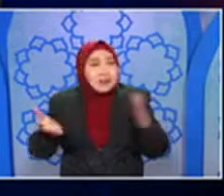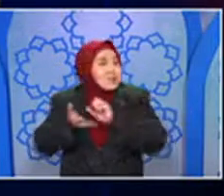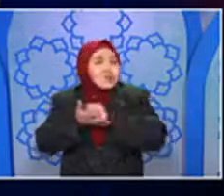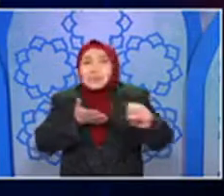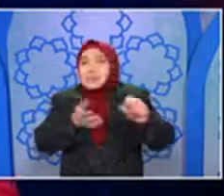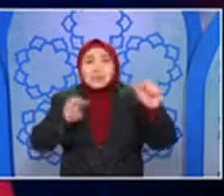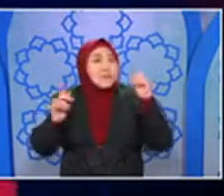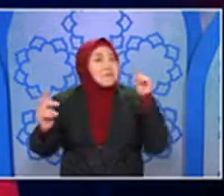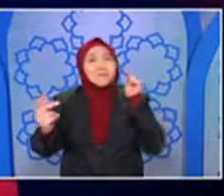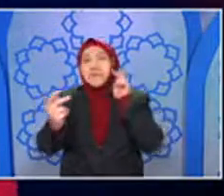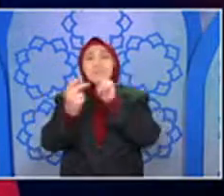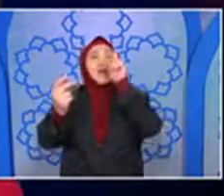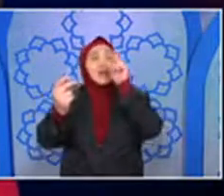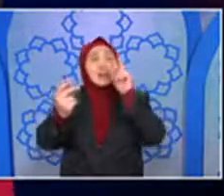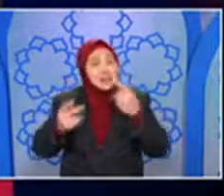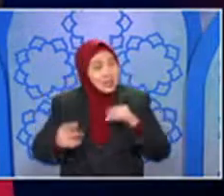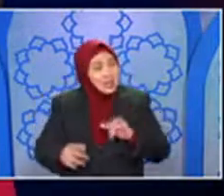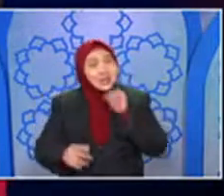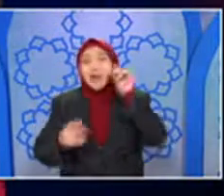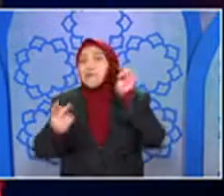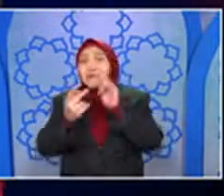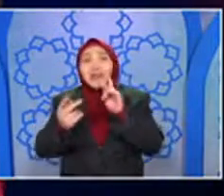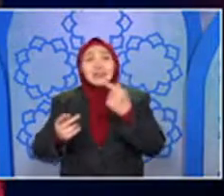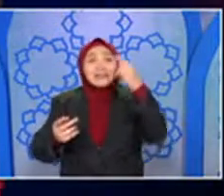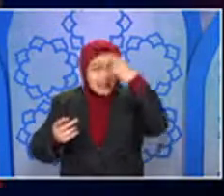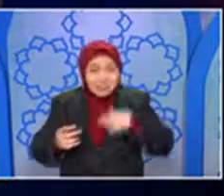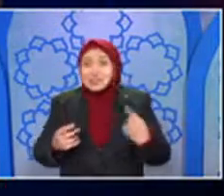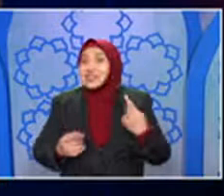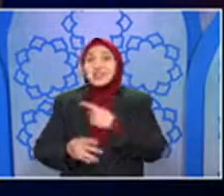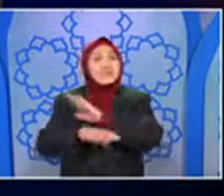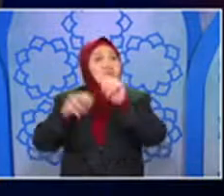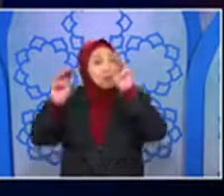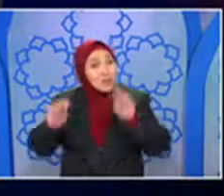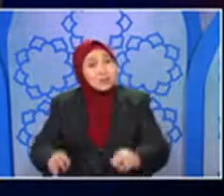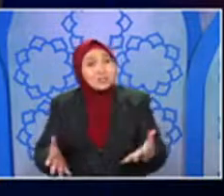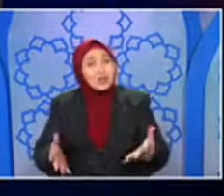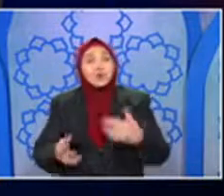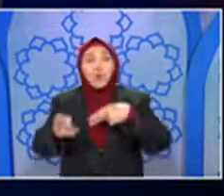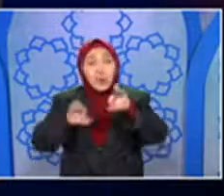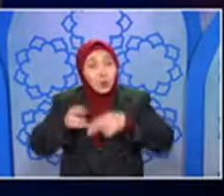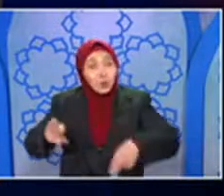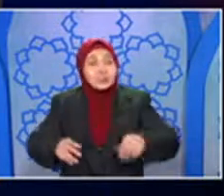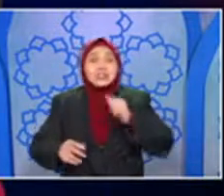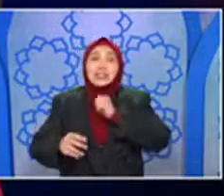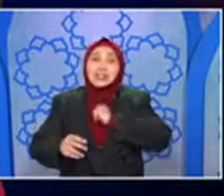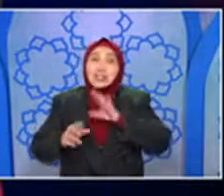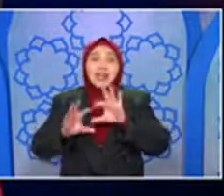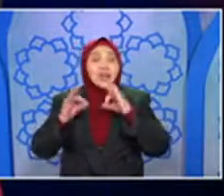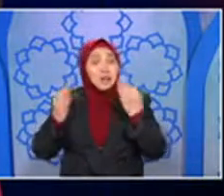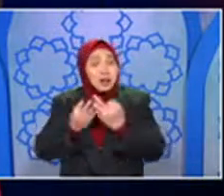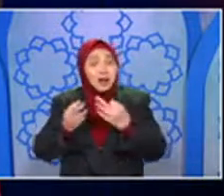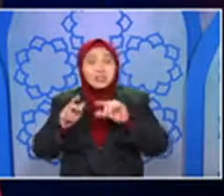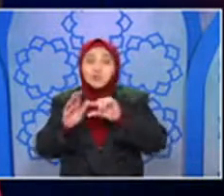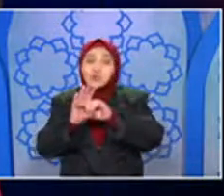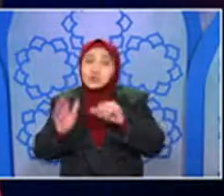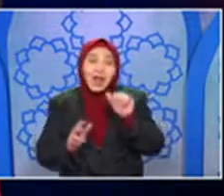sempurna. Yang tidak sempurna adalah saya, kita semua, tuan-tuan. Untuk menguruskan diri dan keluarga, dalam surah At-Taghabun, Allah